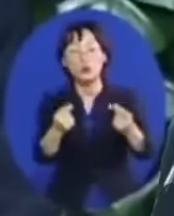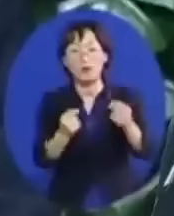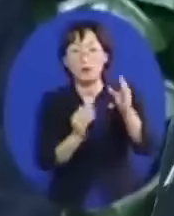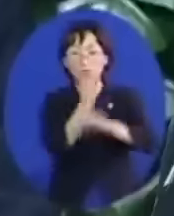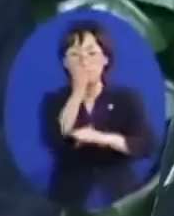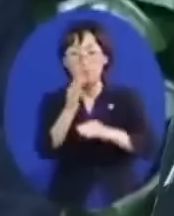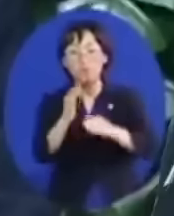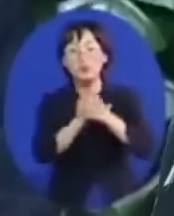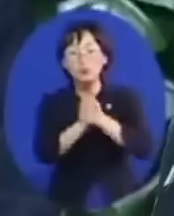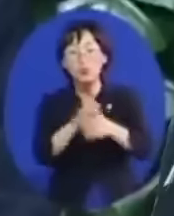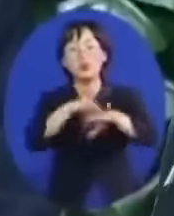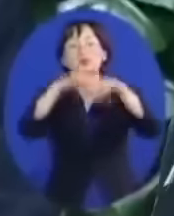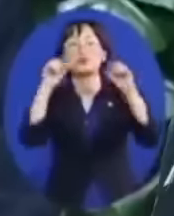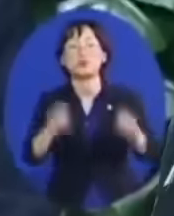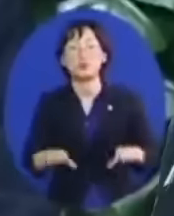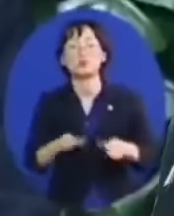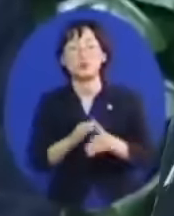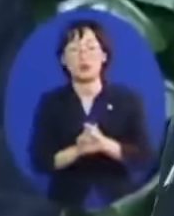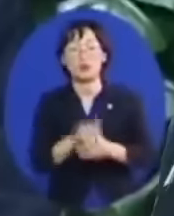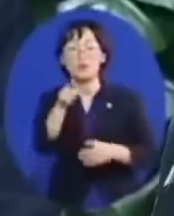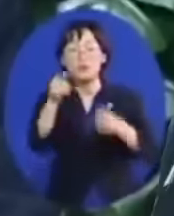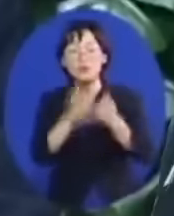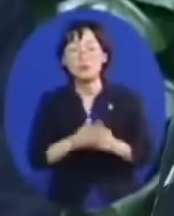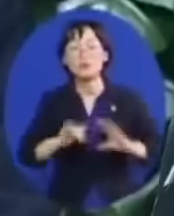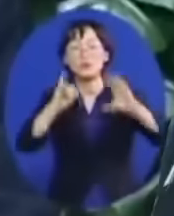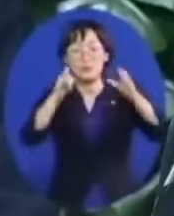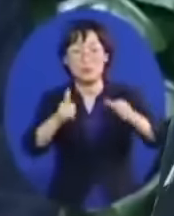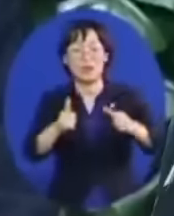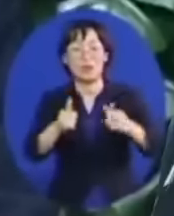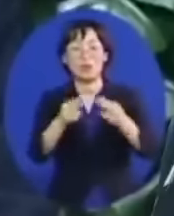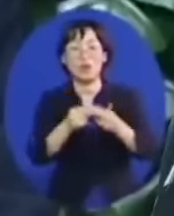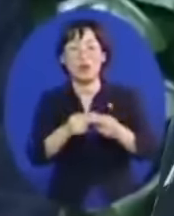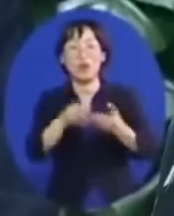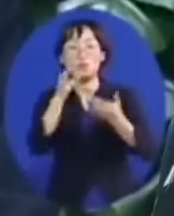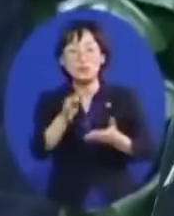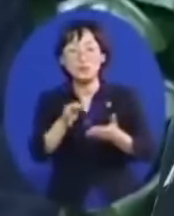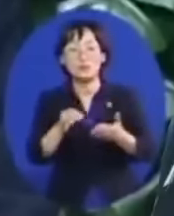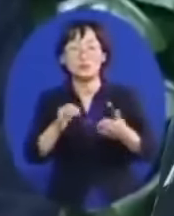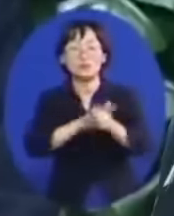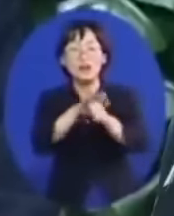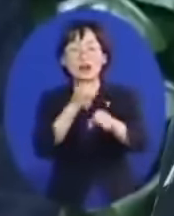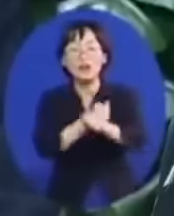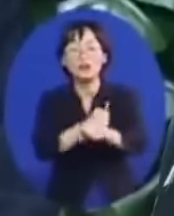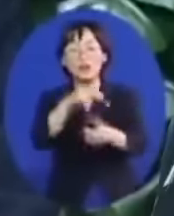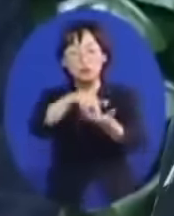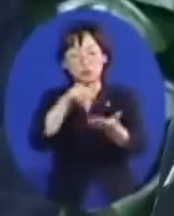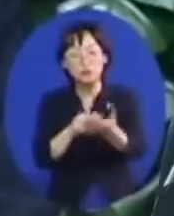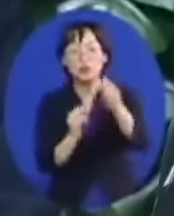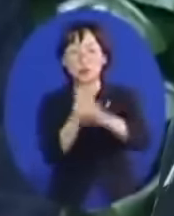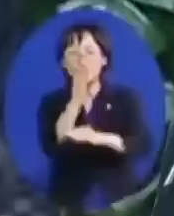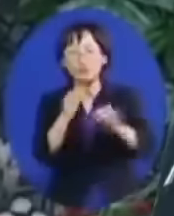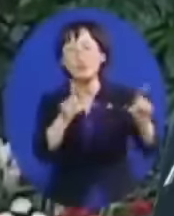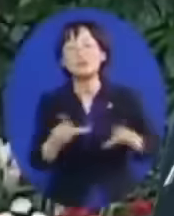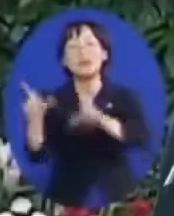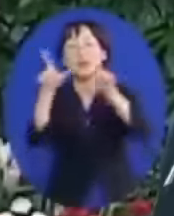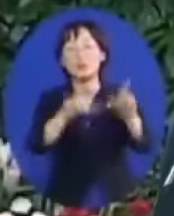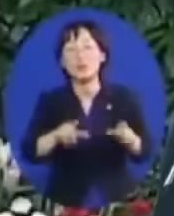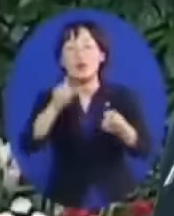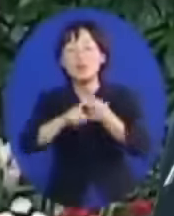기도는 해도 소용이 없는 것입니다. 그러므로 세상과 물질을 사랑하는 분수에 넘치는 삶을 사는